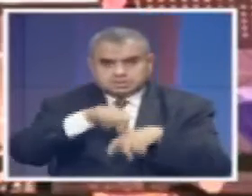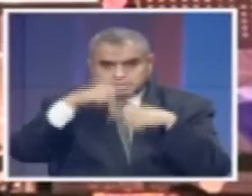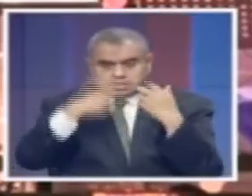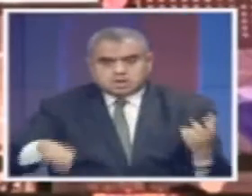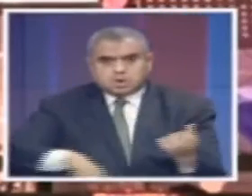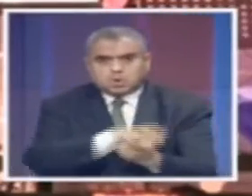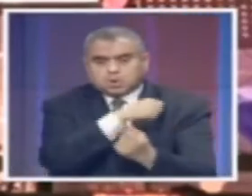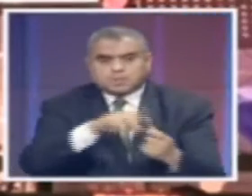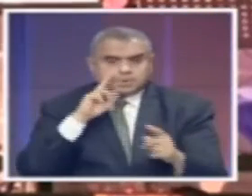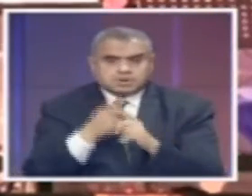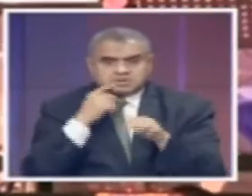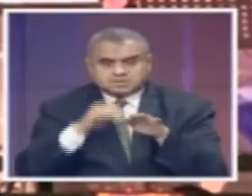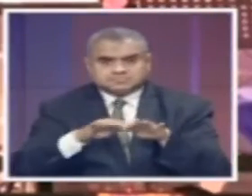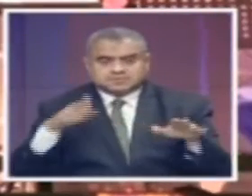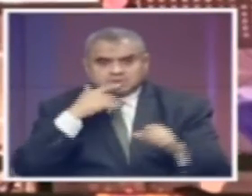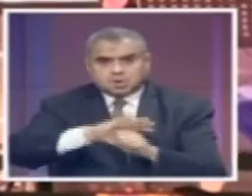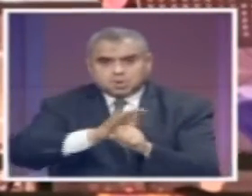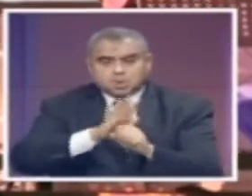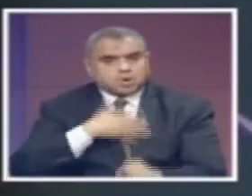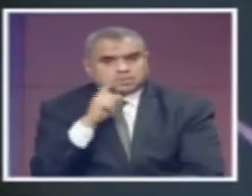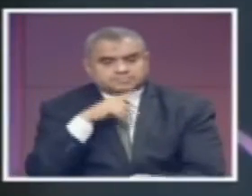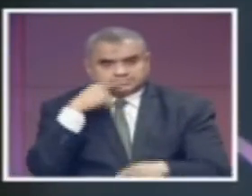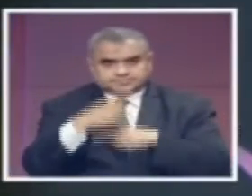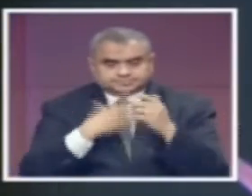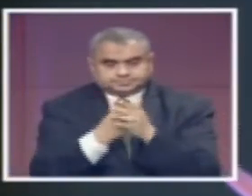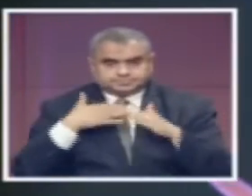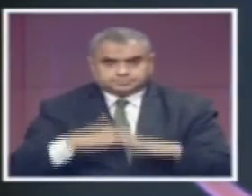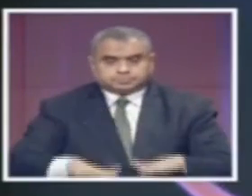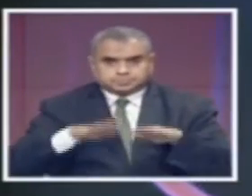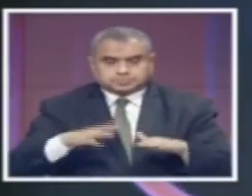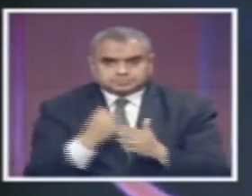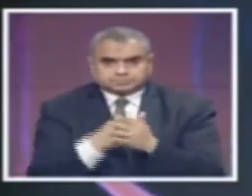الأوبرا ولمنع انتشار فيروس كورونا، ولتعود الحياة مرة